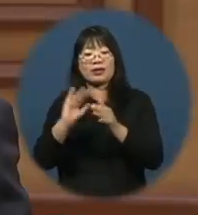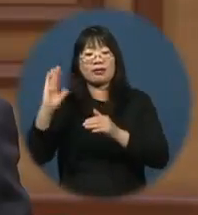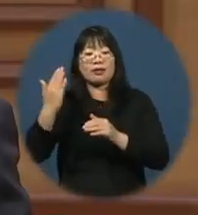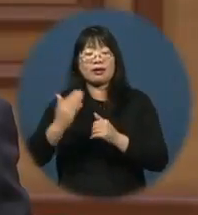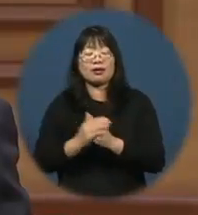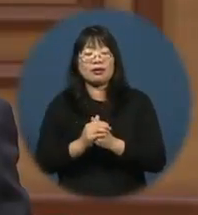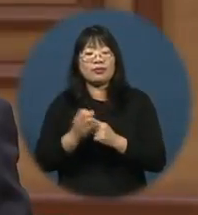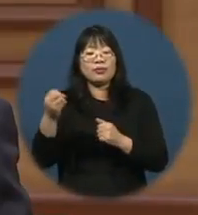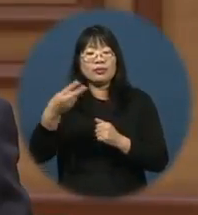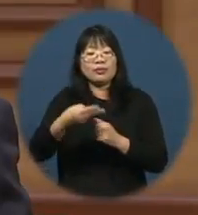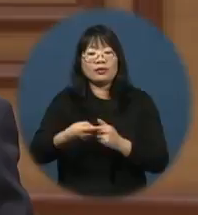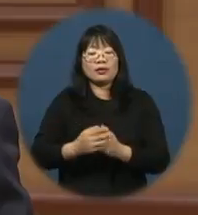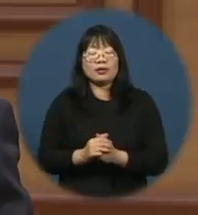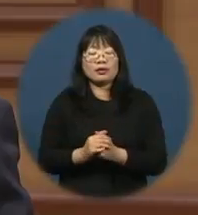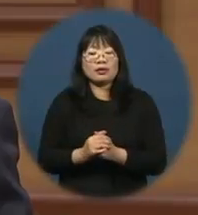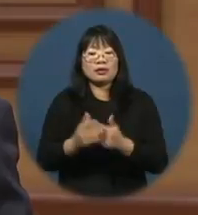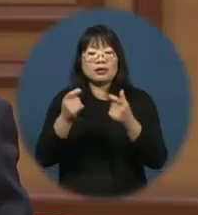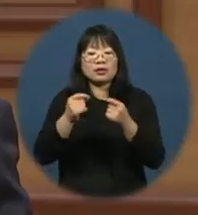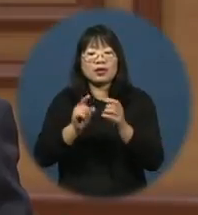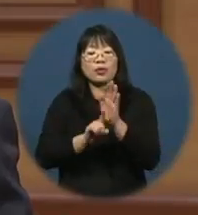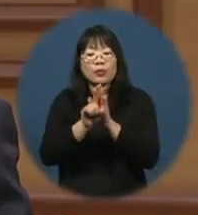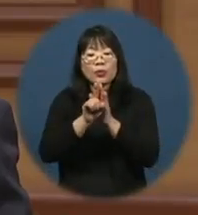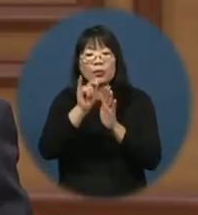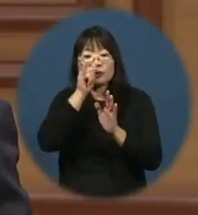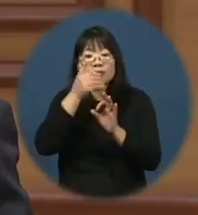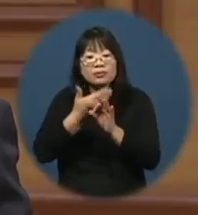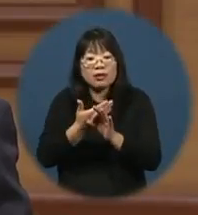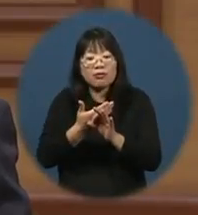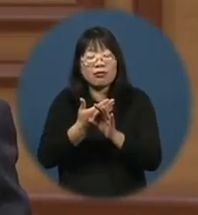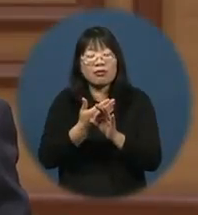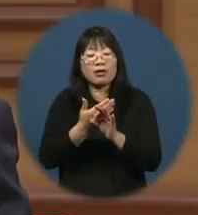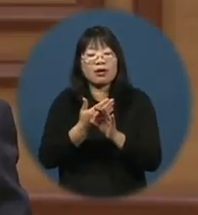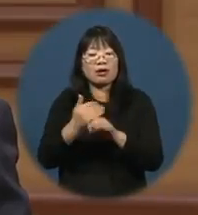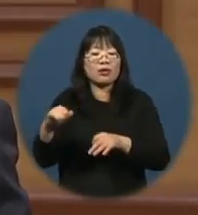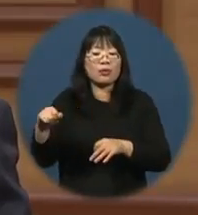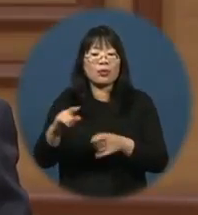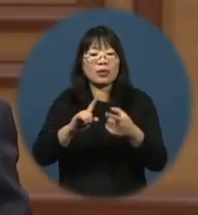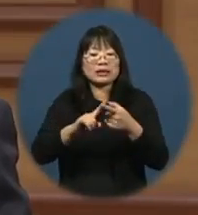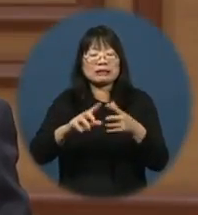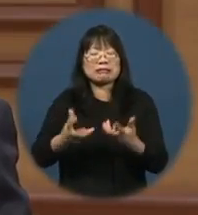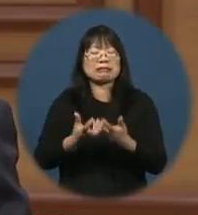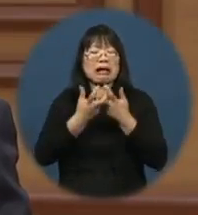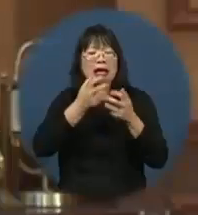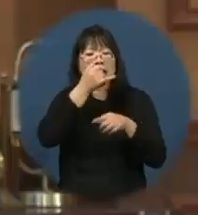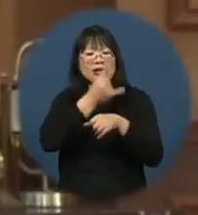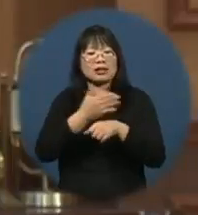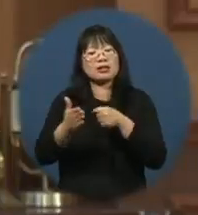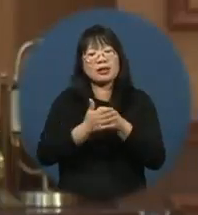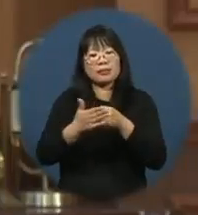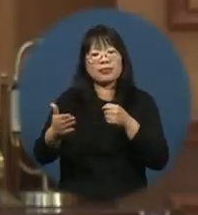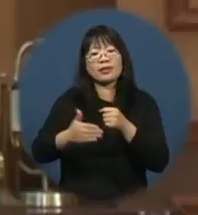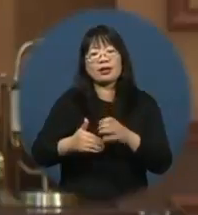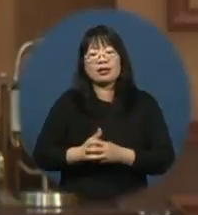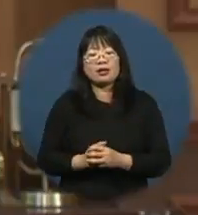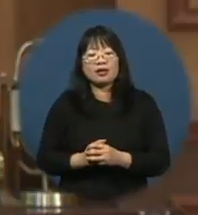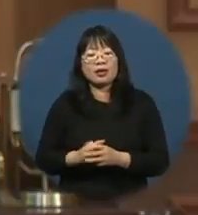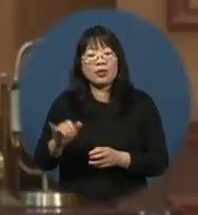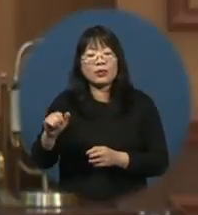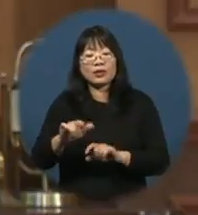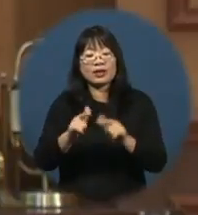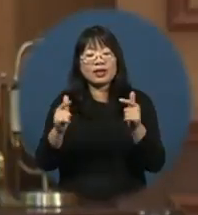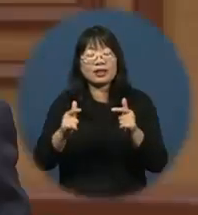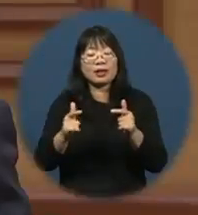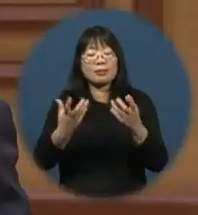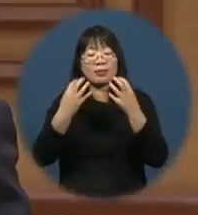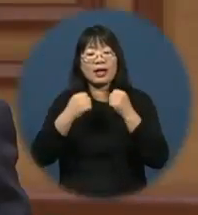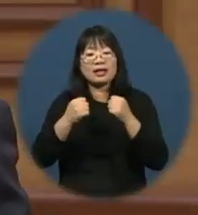어허. 그리고 또 그렇게 온도가 올라가게 되면은 곤충들이 득세를 한답니다. 맞아요. 그래서 곤충들이